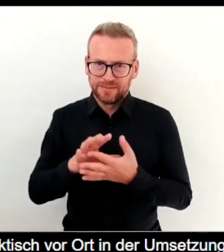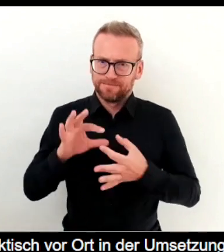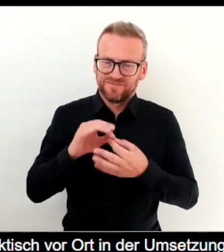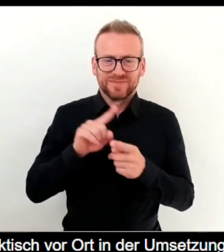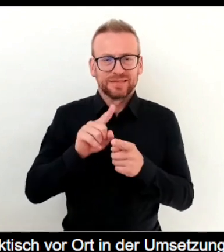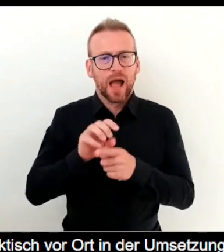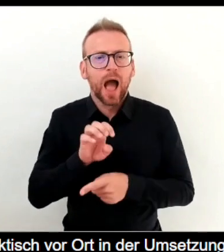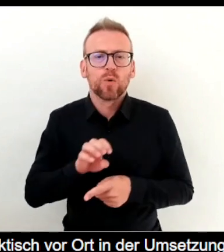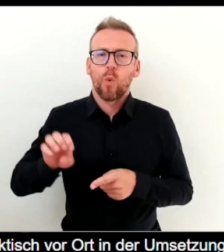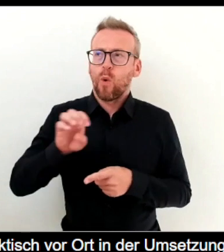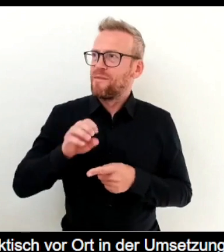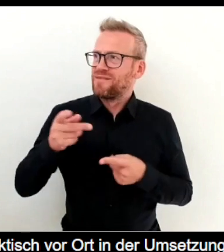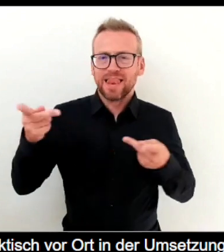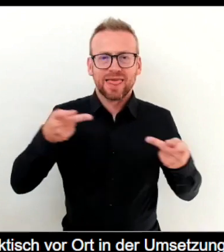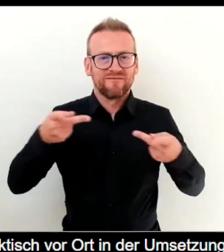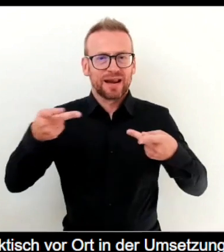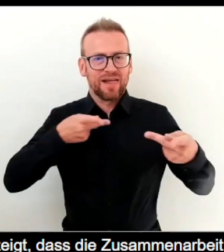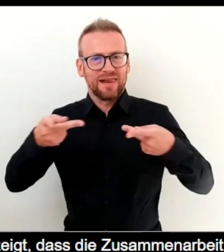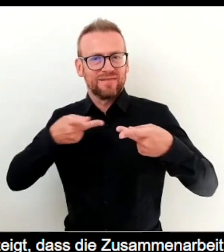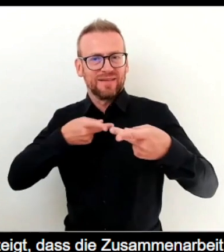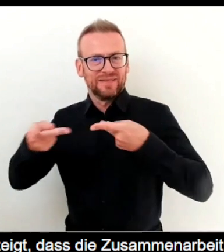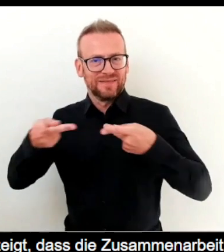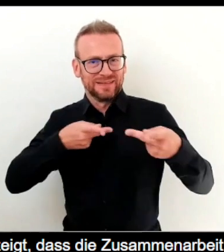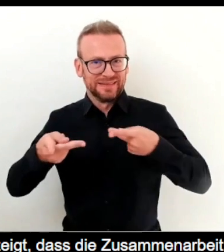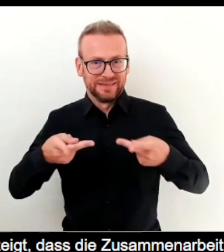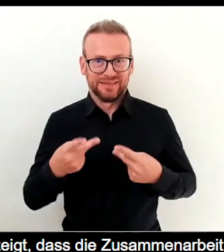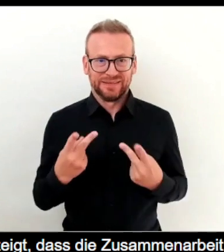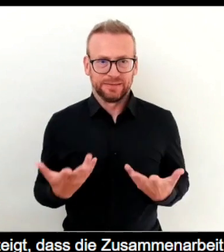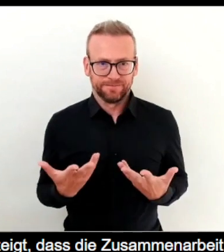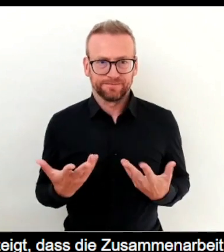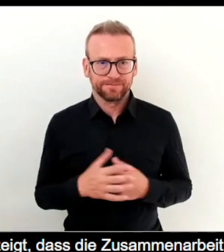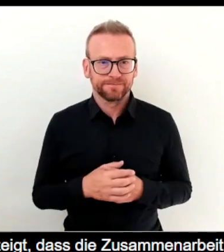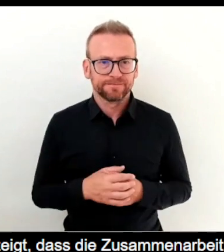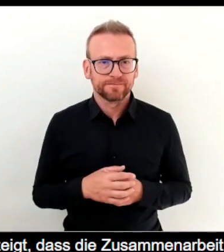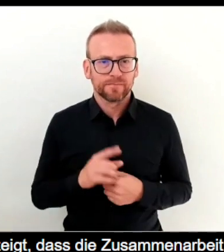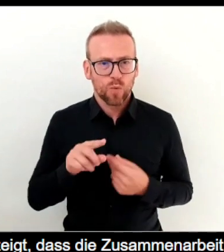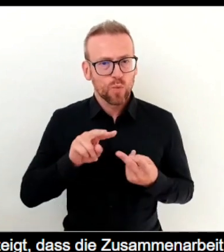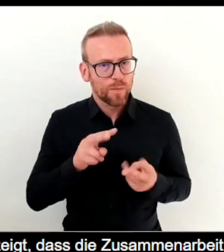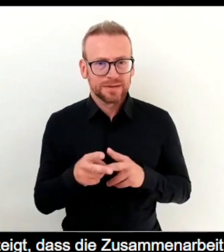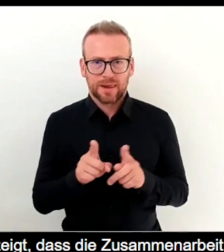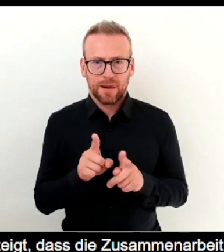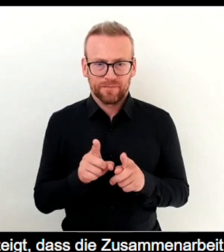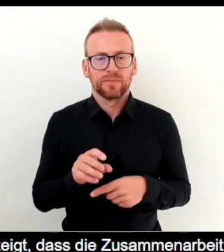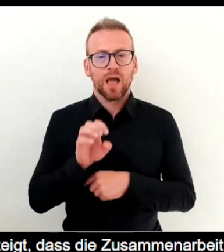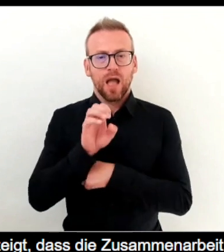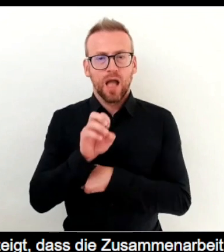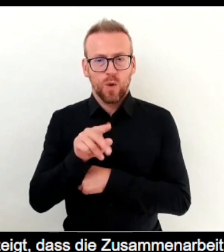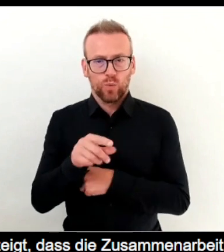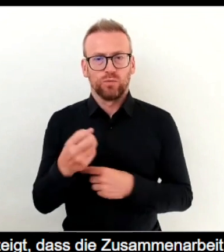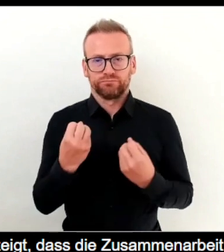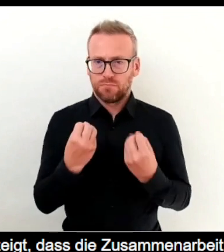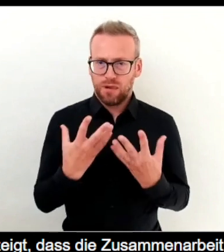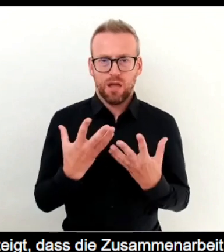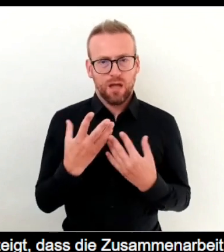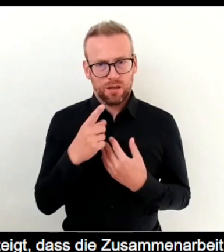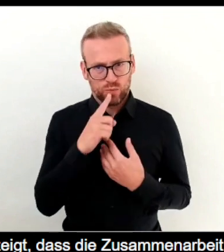Es sollen mehr werden. Wir verhandeln derzeit oder haben gerade abgeschlossen zum Beispiel Abkommen mit gleichgesinnten Partnern